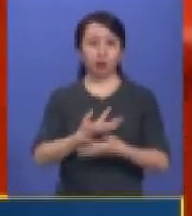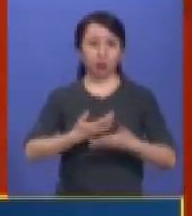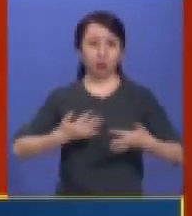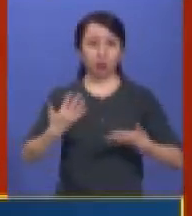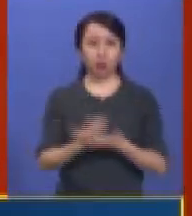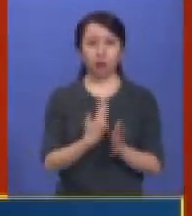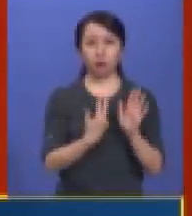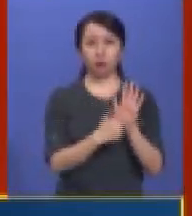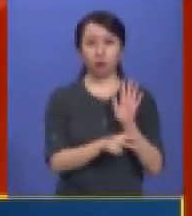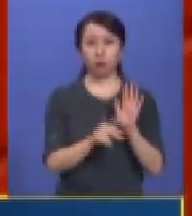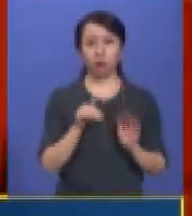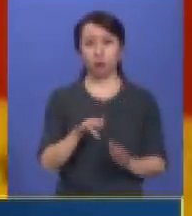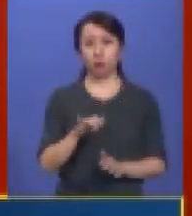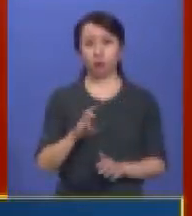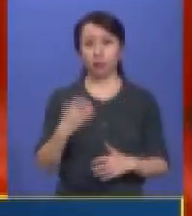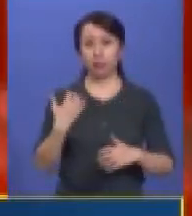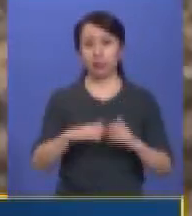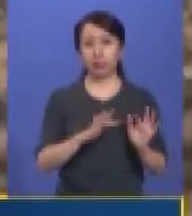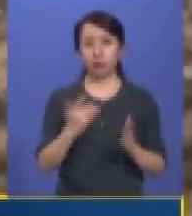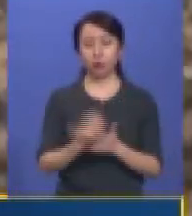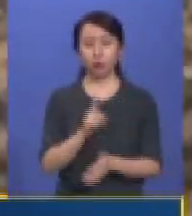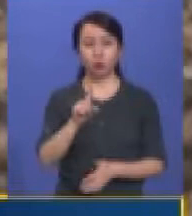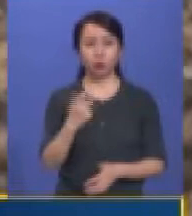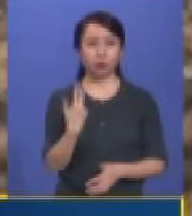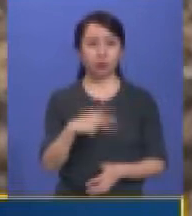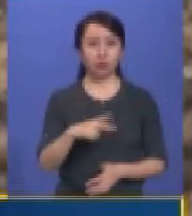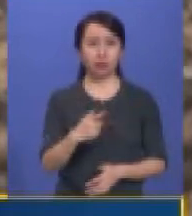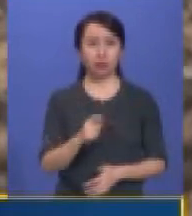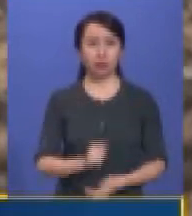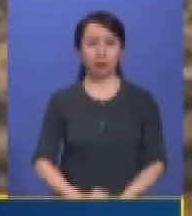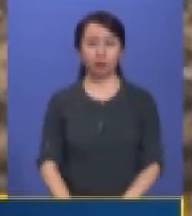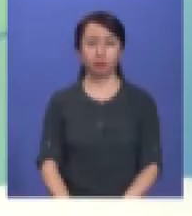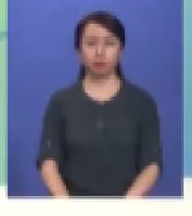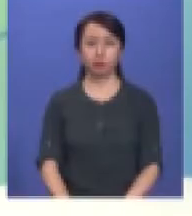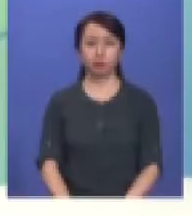сбор составил 80 тысяч тонн. Средняя урожайность – 130 центнеров.